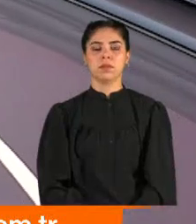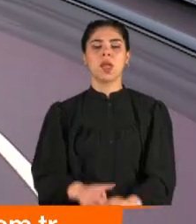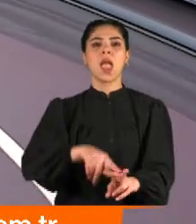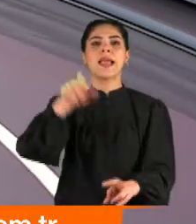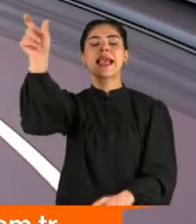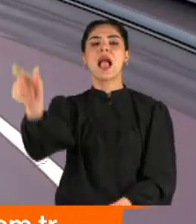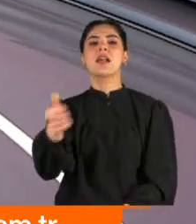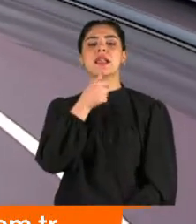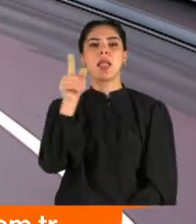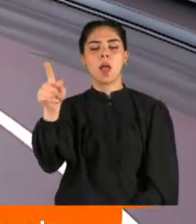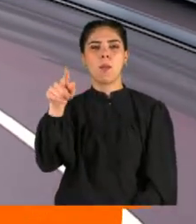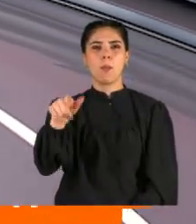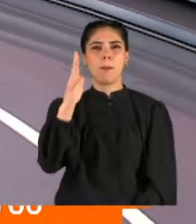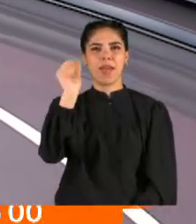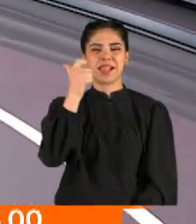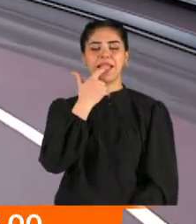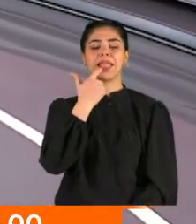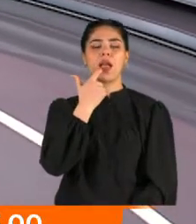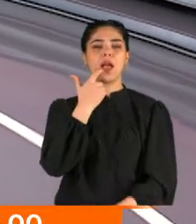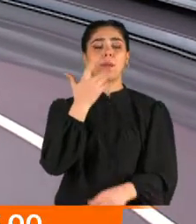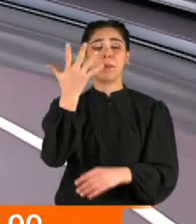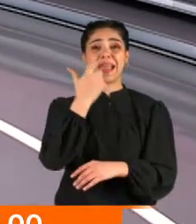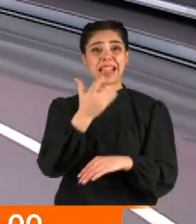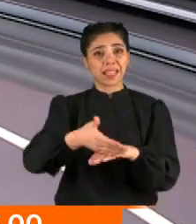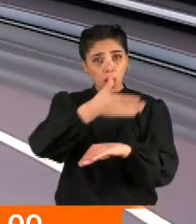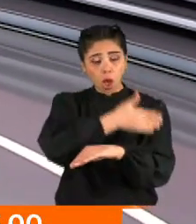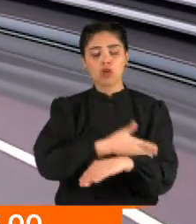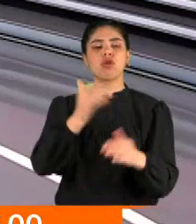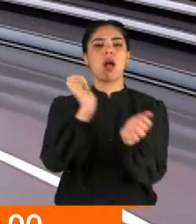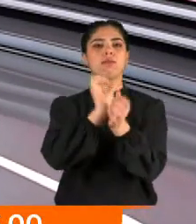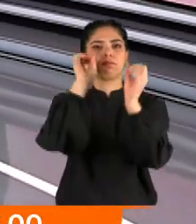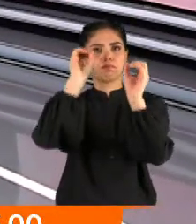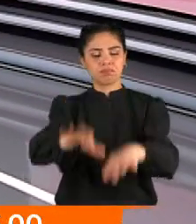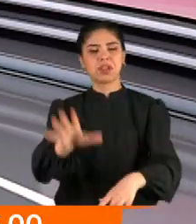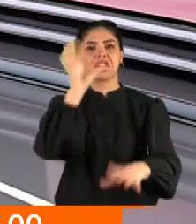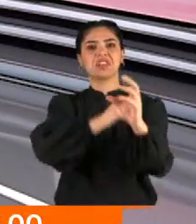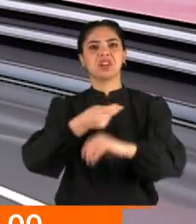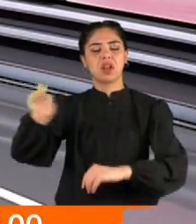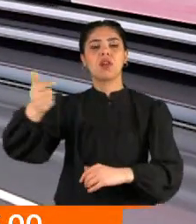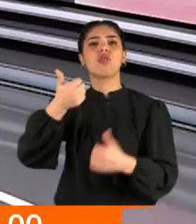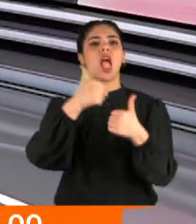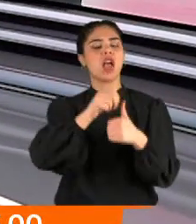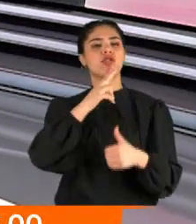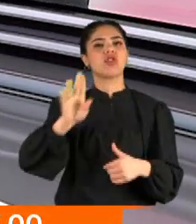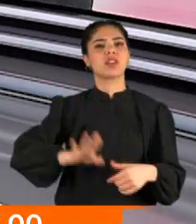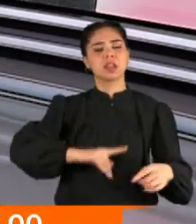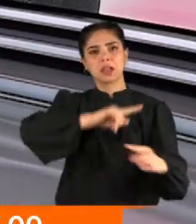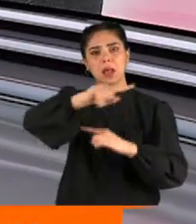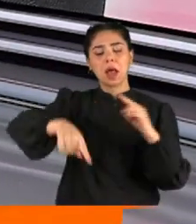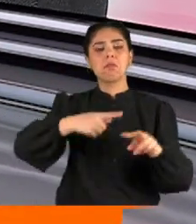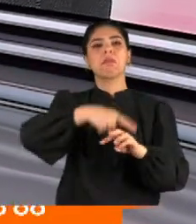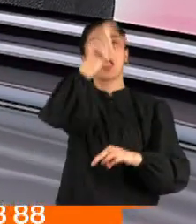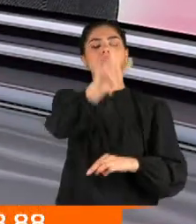Yasin Çetin bundan 5 yıl önce ailesini terk etmiş ve sıra kadem basmıştı. Eşi ve kızı her yerde onu arıyordu. Anne kız Esra Erol'dan yardım